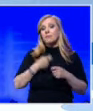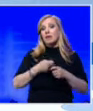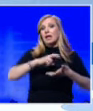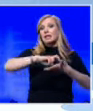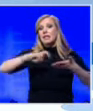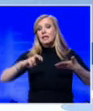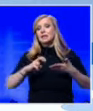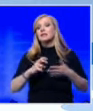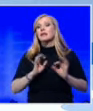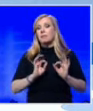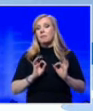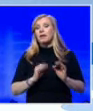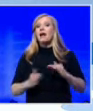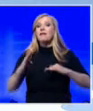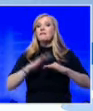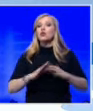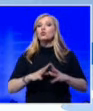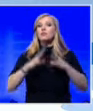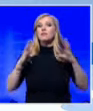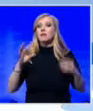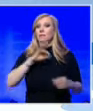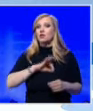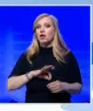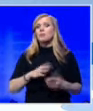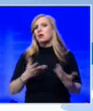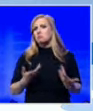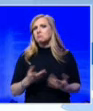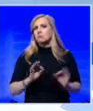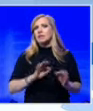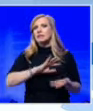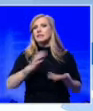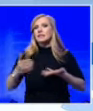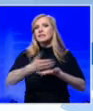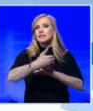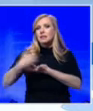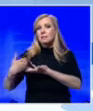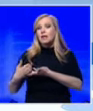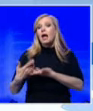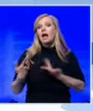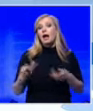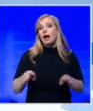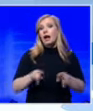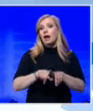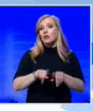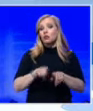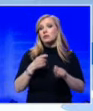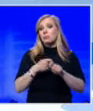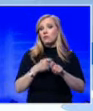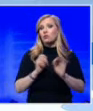върху свръхпечалбите, а те да се събират както се прави в нормалните европейски